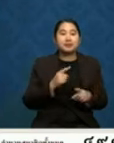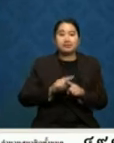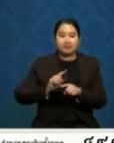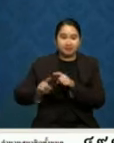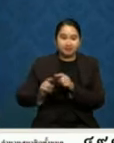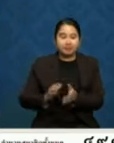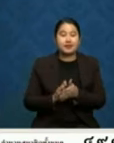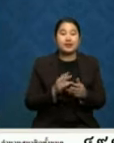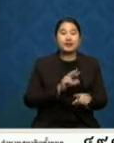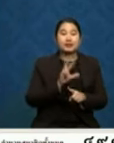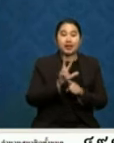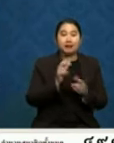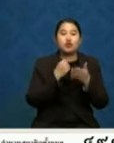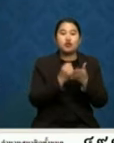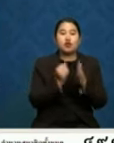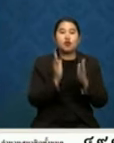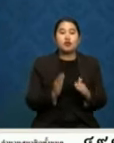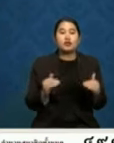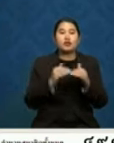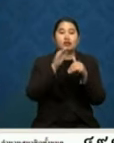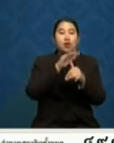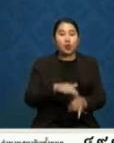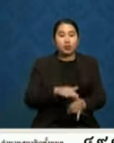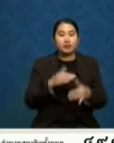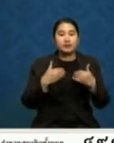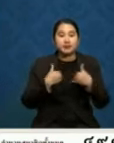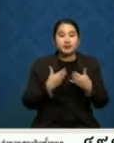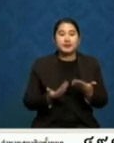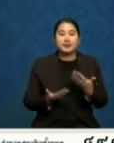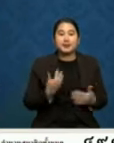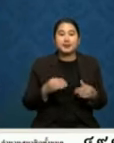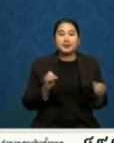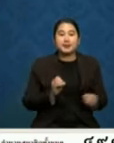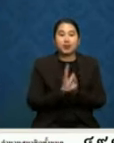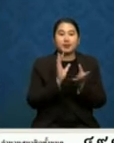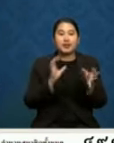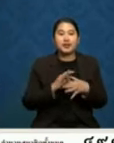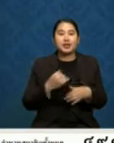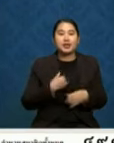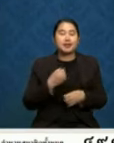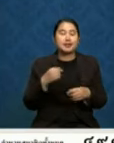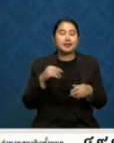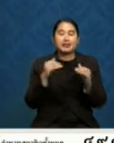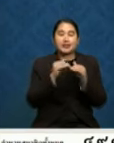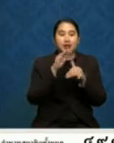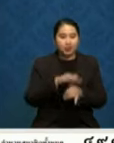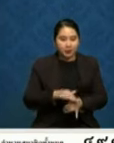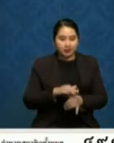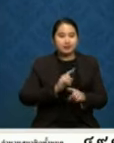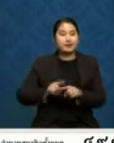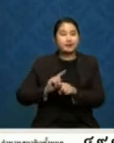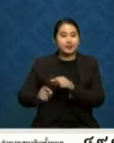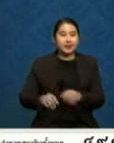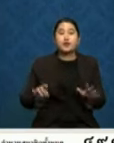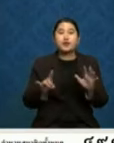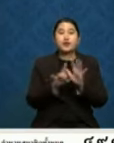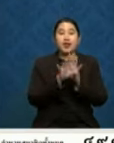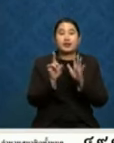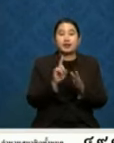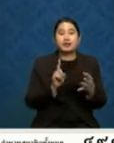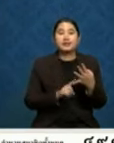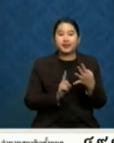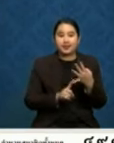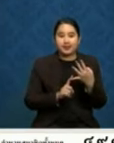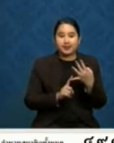คือการช่วยเหลือผู้ถูกละเมิดสิทธิมนุษยชนหรือผู้ได้รับผลกระทบจากการถูกละเมิดสิทธิมนุษยชนและสุดท้ายก็คือ4